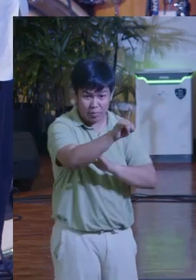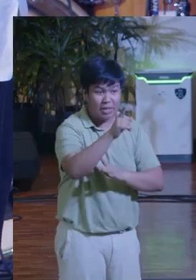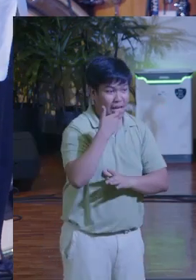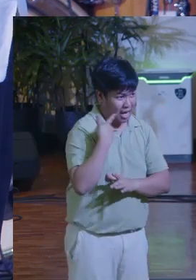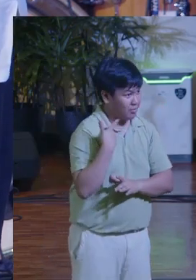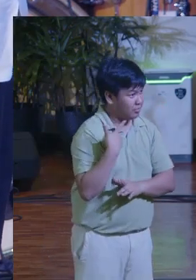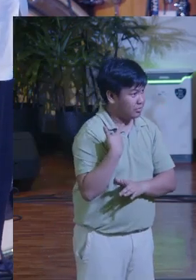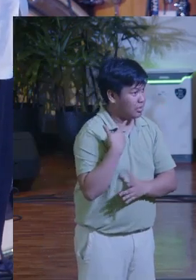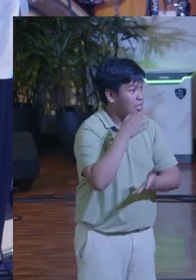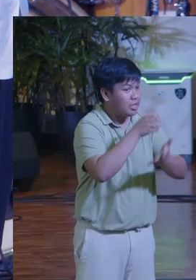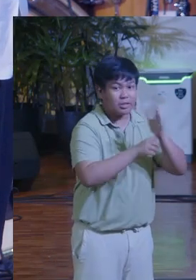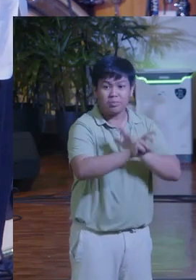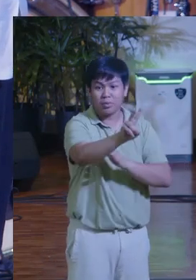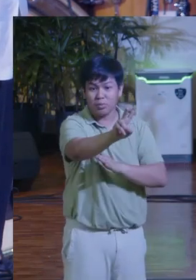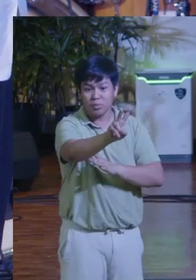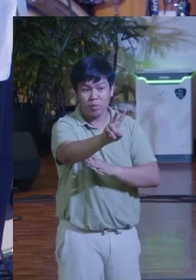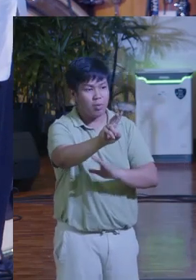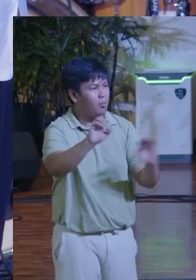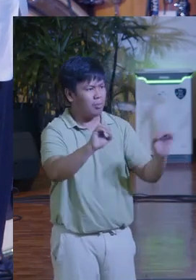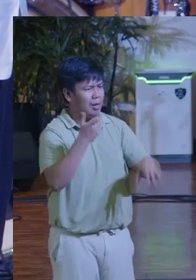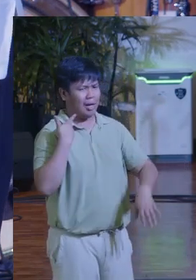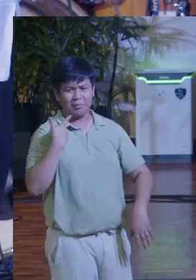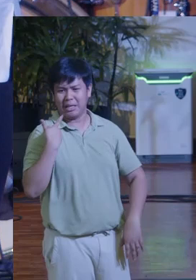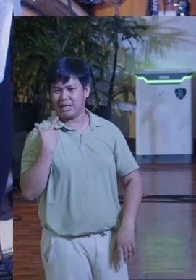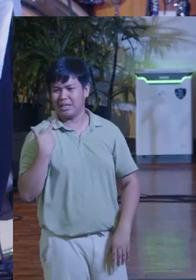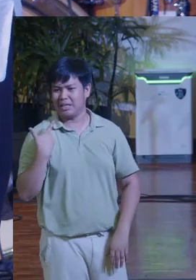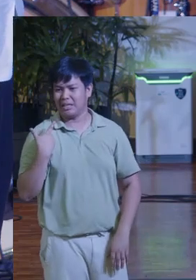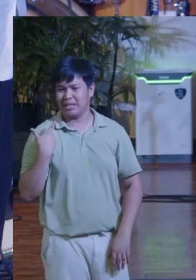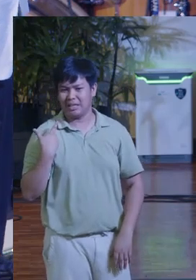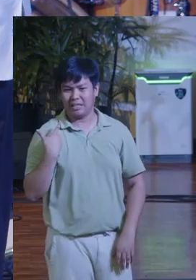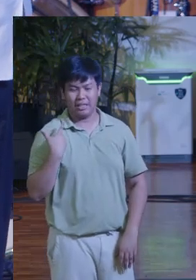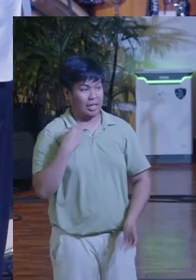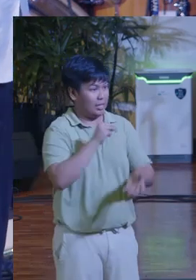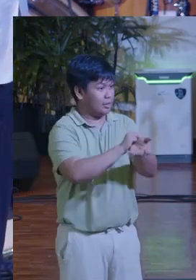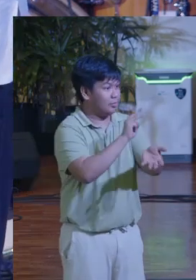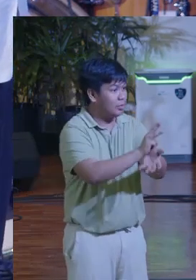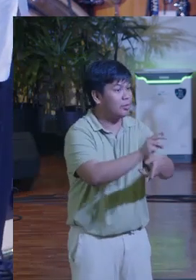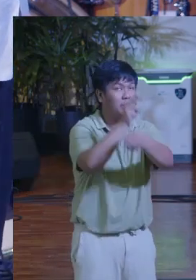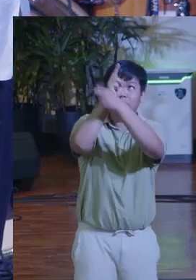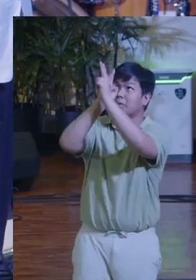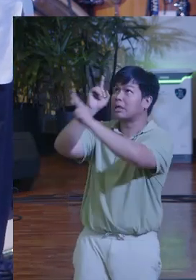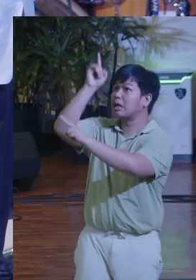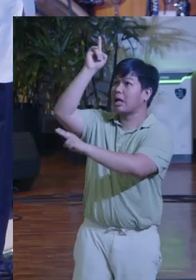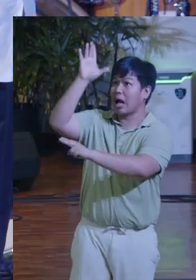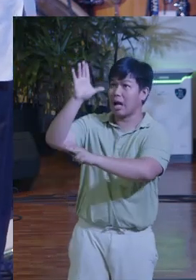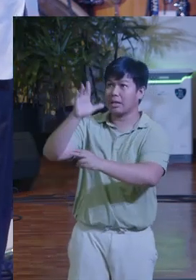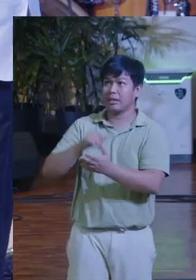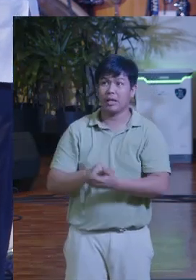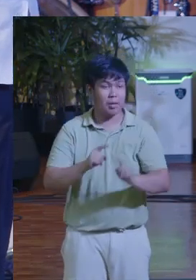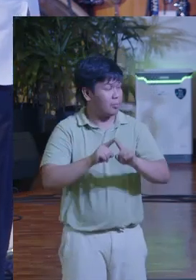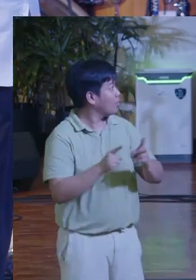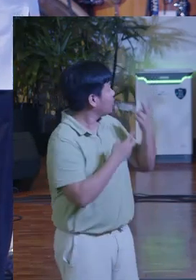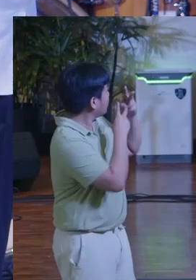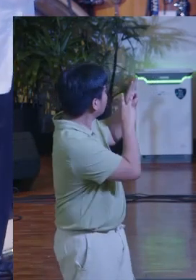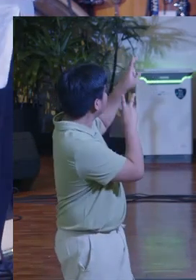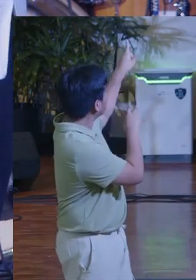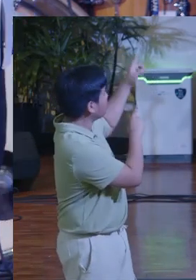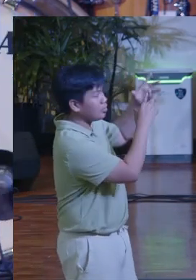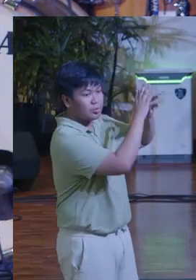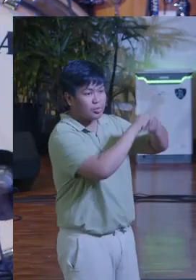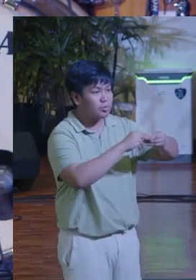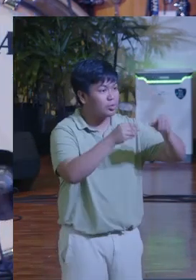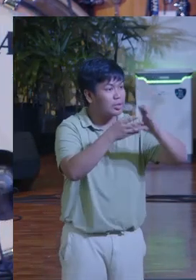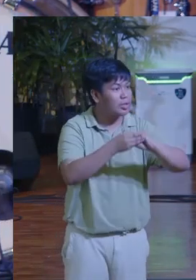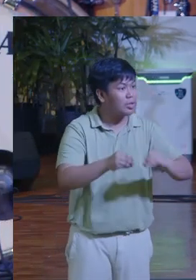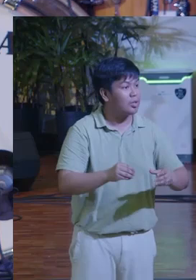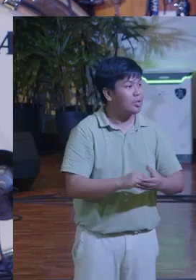1. Diba? The midwives feared God. So God dealt well with the midwives. Pero dito sa kwento sa verses 1